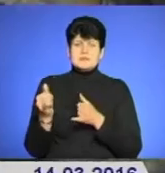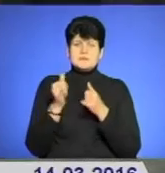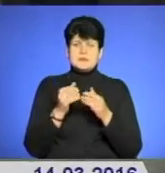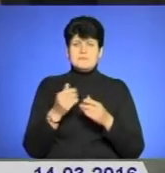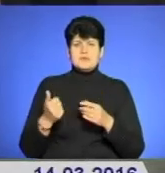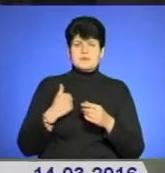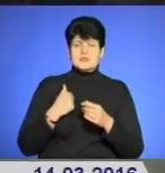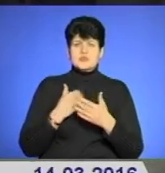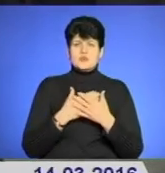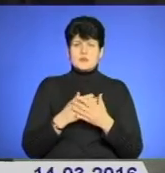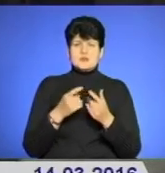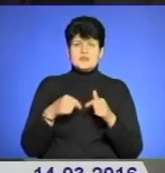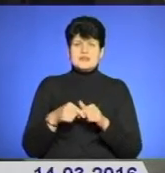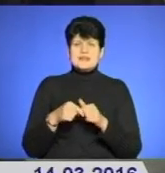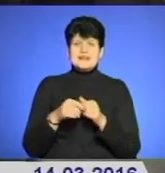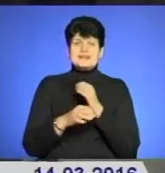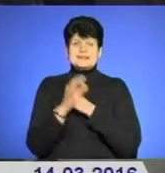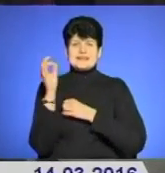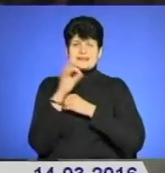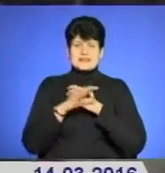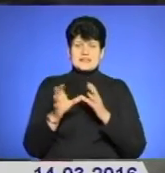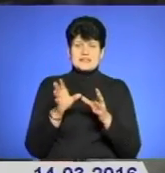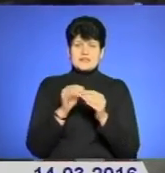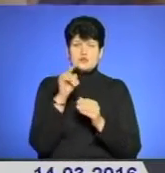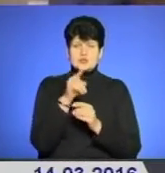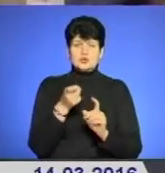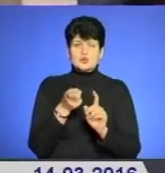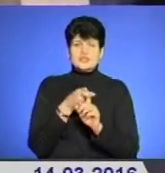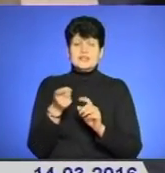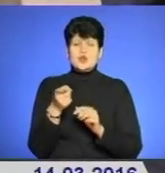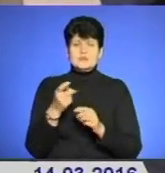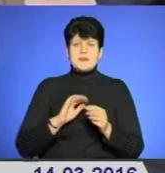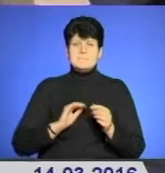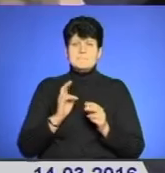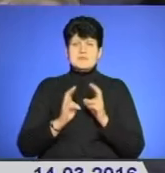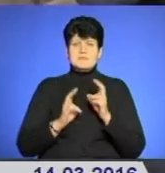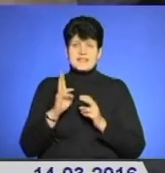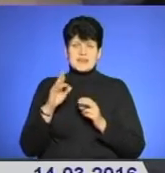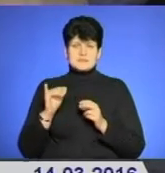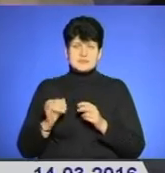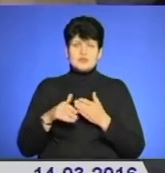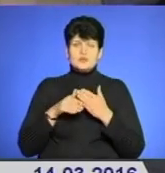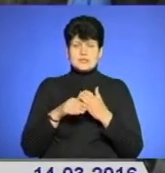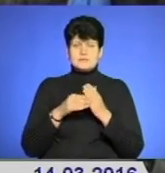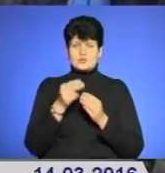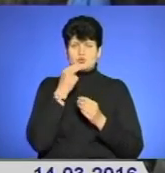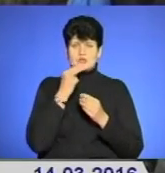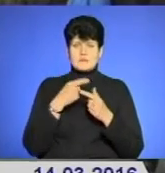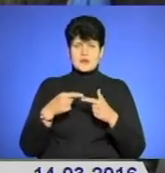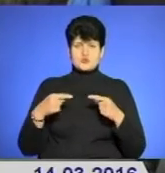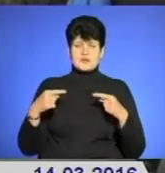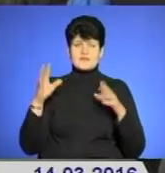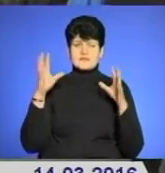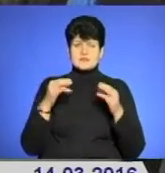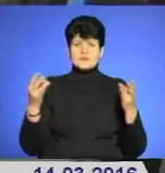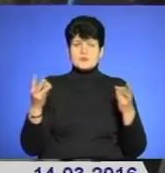волонтери громадської організації «Схід та Захід єдині». До них долучилися і тернопільські підприємці, котрі допомогли з продуктами харчування. Всім необхідним